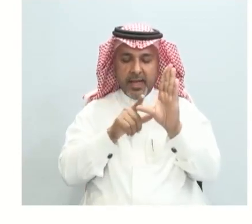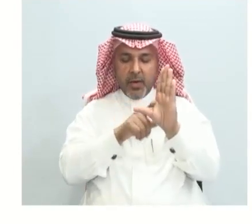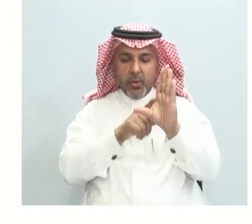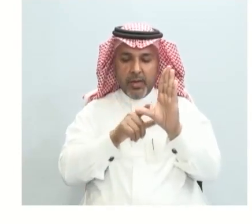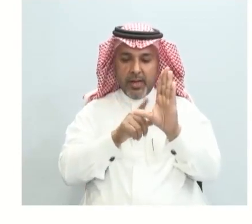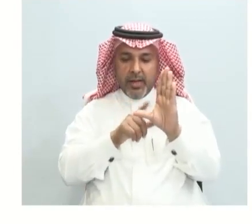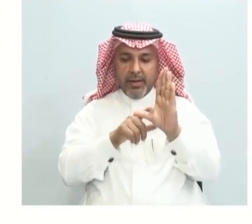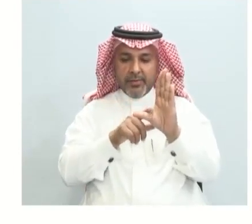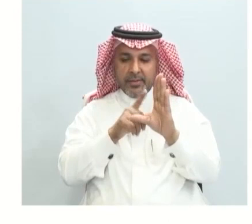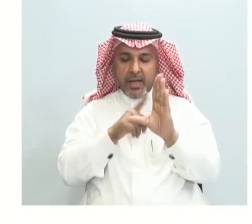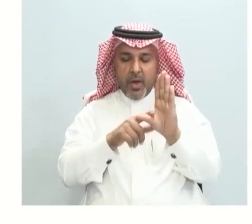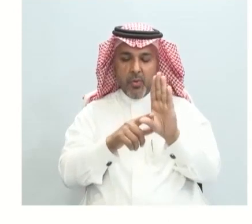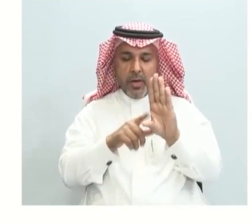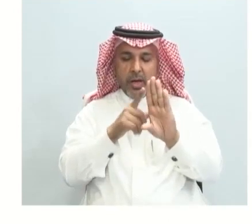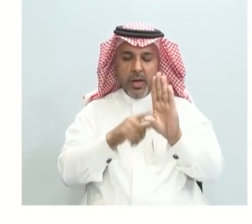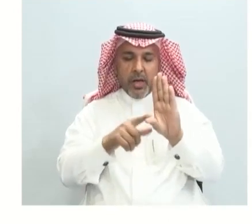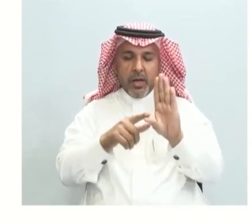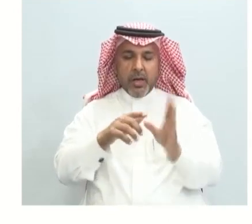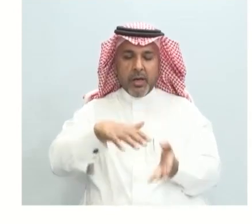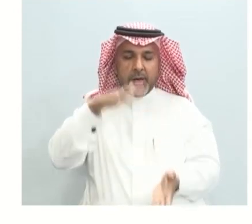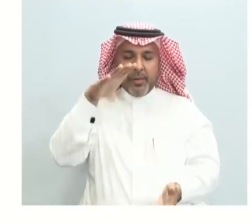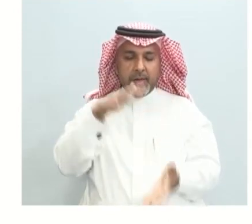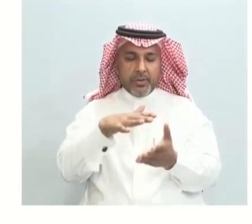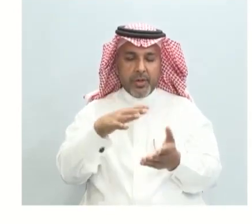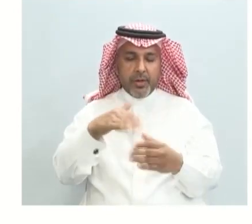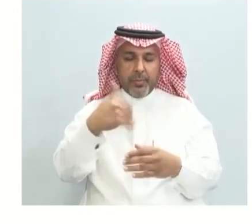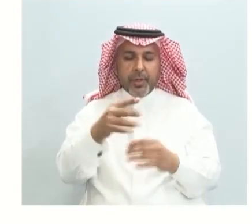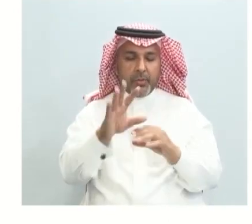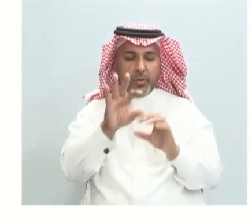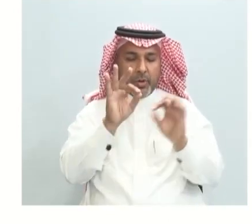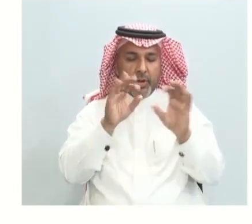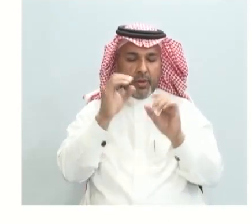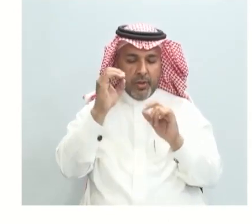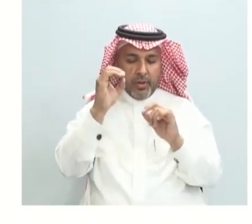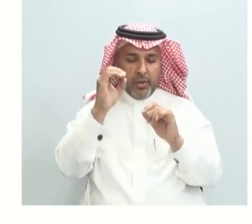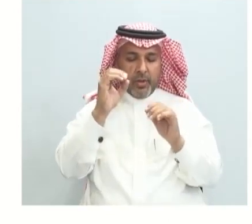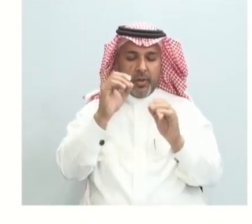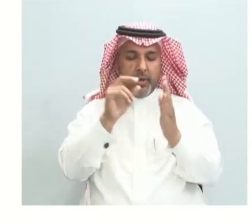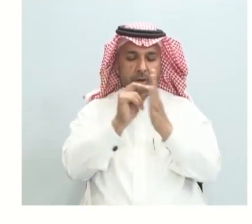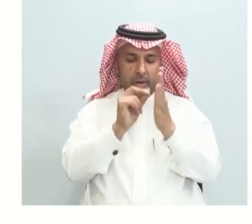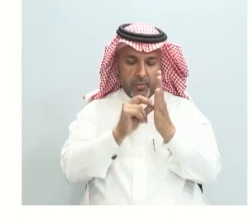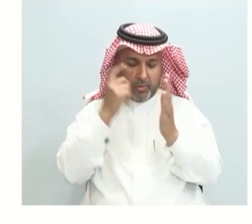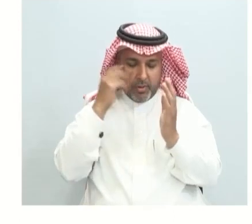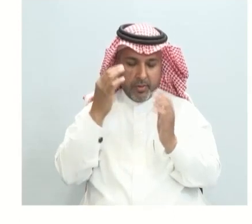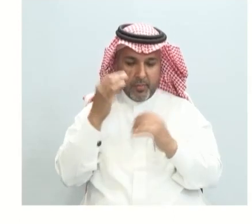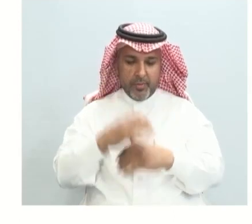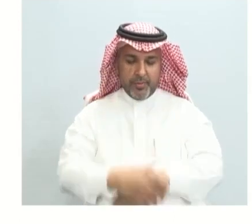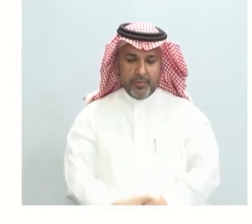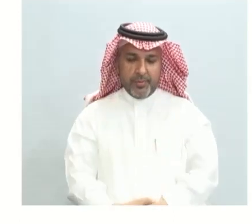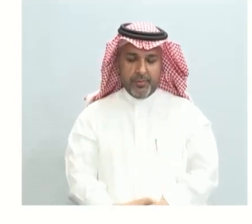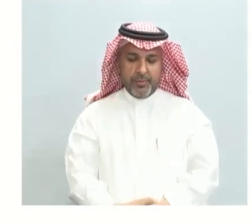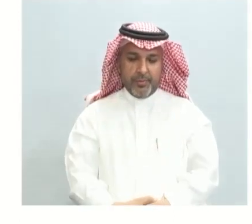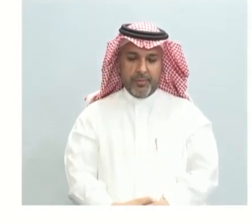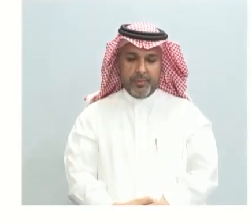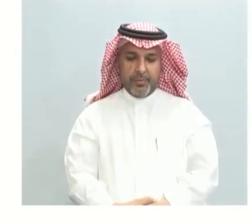والسي اصغر منها لانها تقابل الخمسه فيفضل اني ابدا بالسي قبل الاي اذا كنت انا بستخدم قانون الجيب خلونا